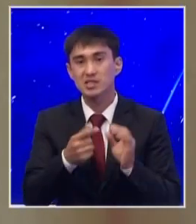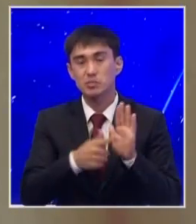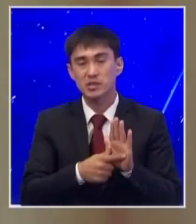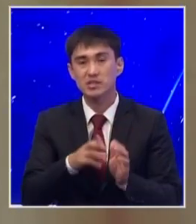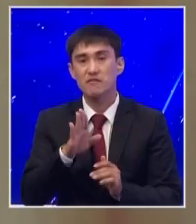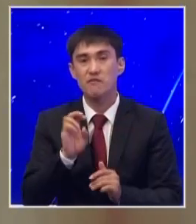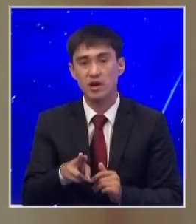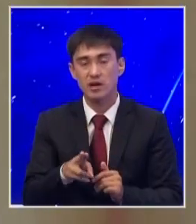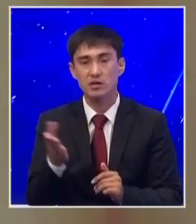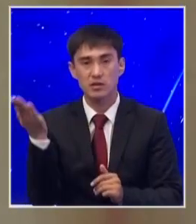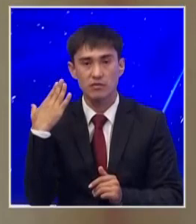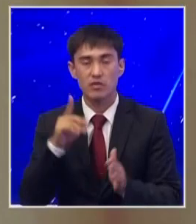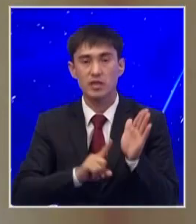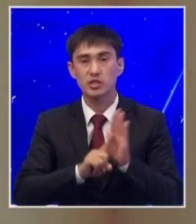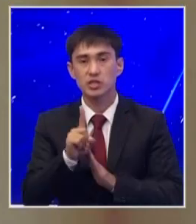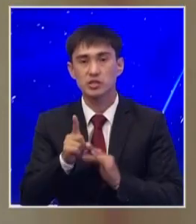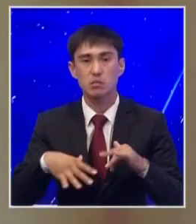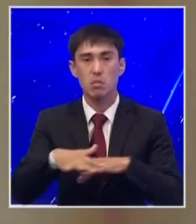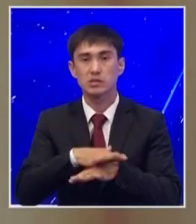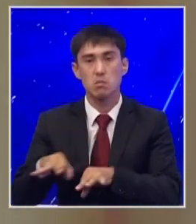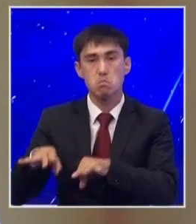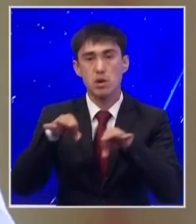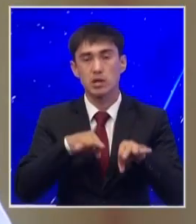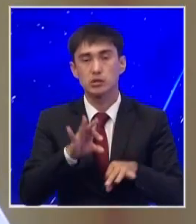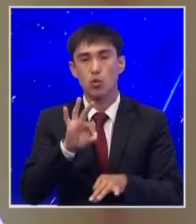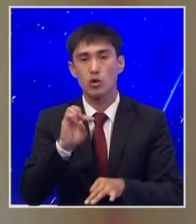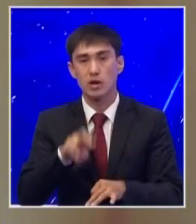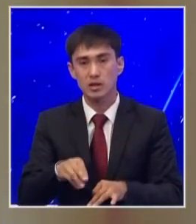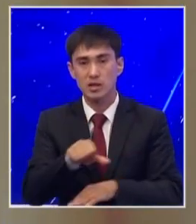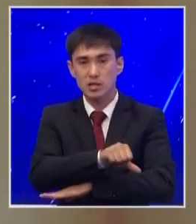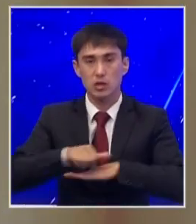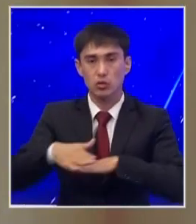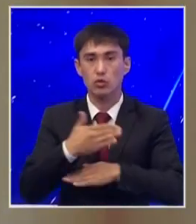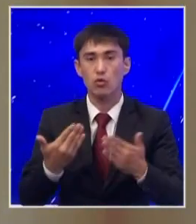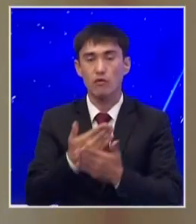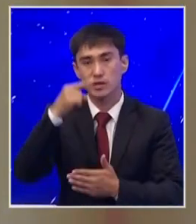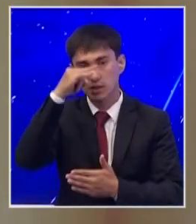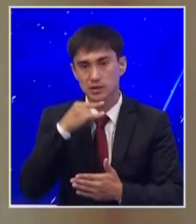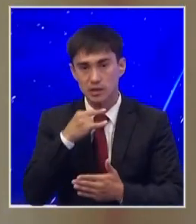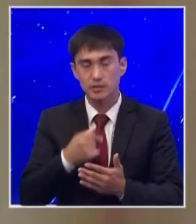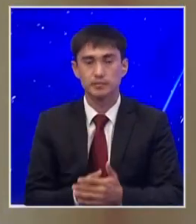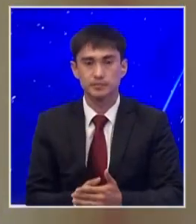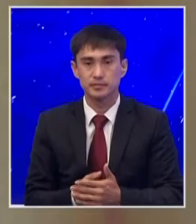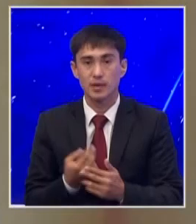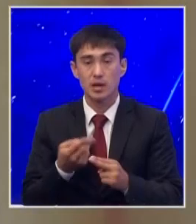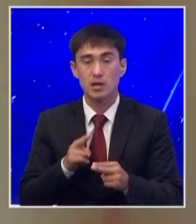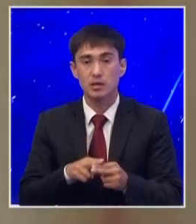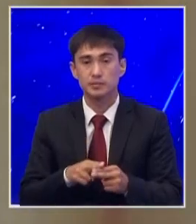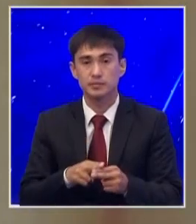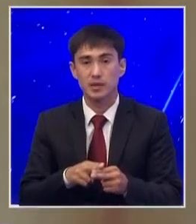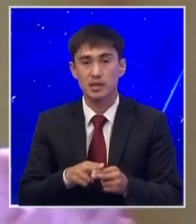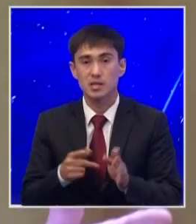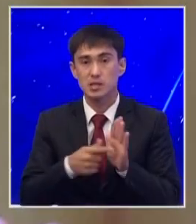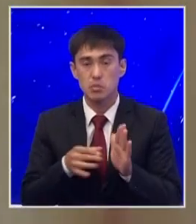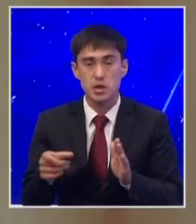веке начинается массовая миграция айратов на территорию современного Казахстана. Это не только